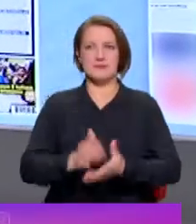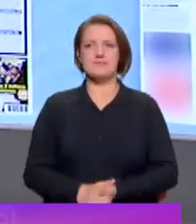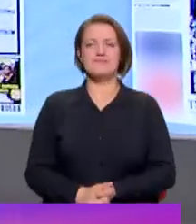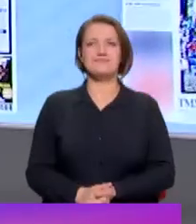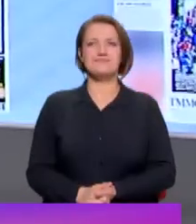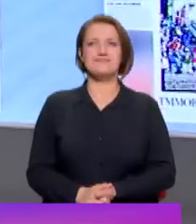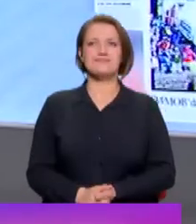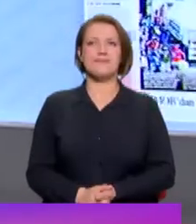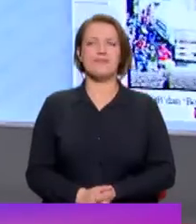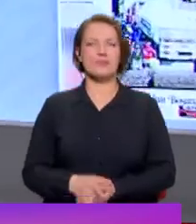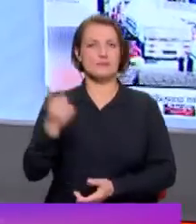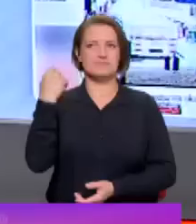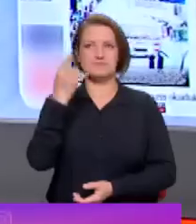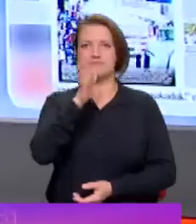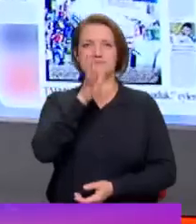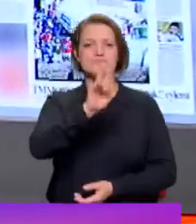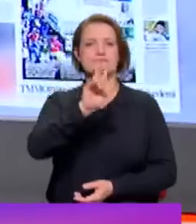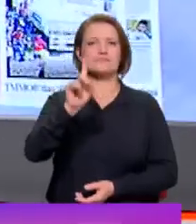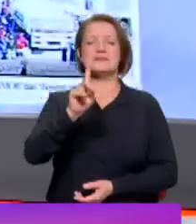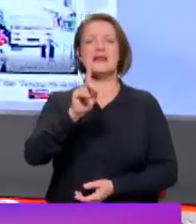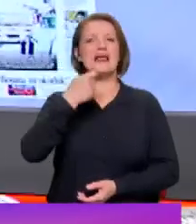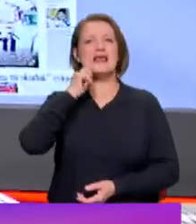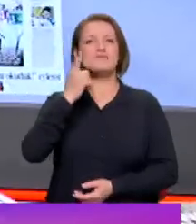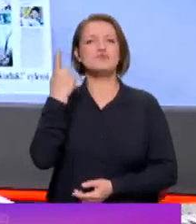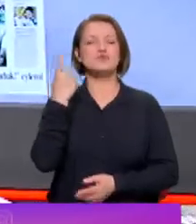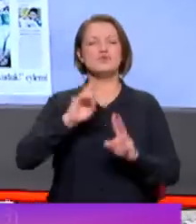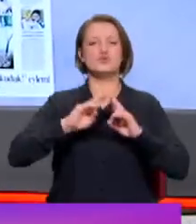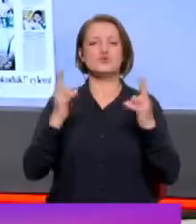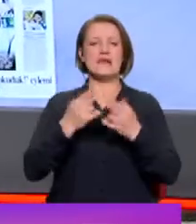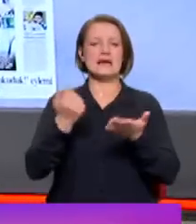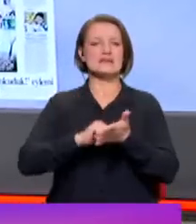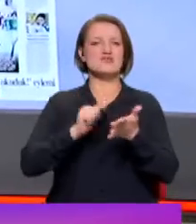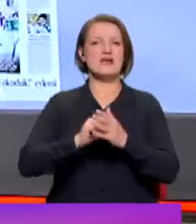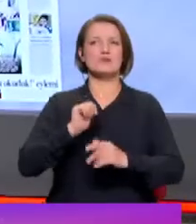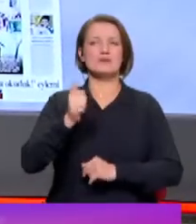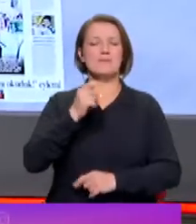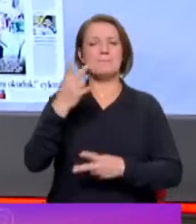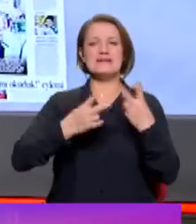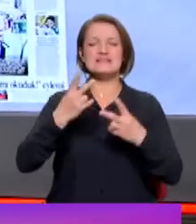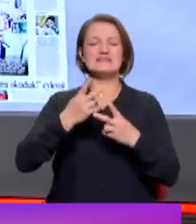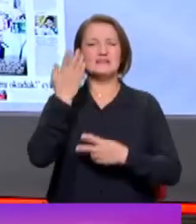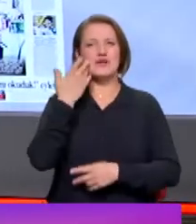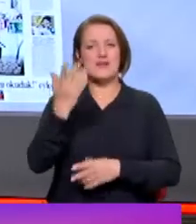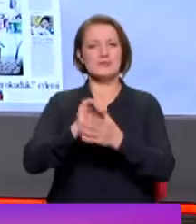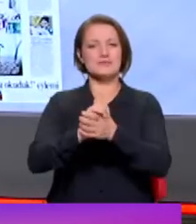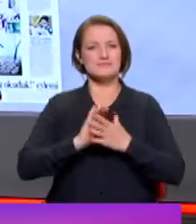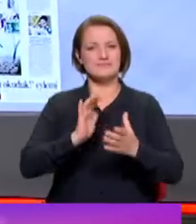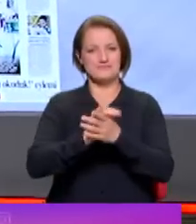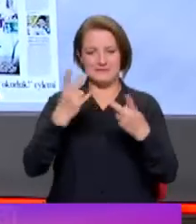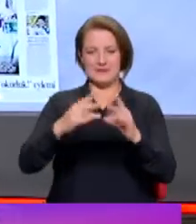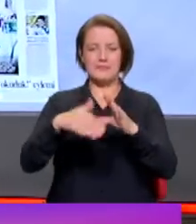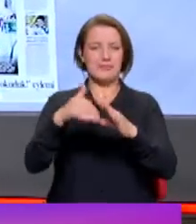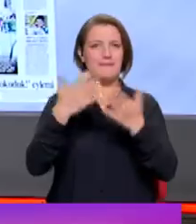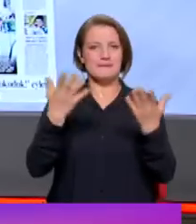edelim Dün biliyorsunuz 21 Ekim Dünya gazeteciler günüydü Hatta bazı izleyicilerimiz Sağ olsunlar atlamadı kutladılar mesajlar